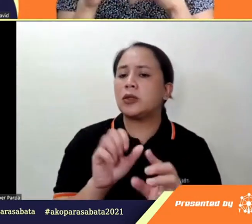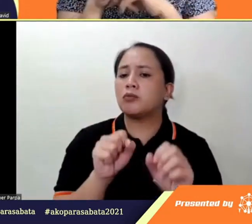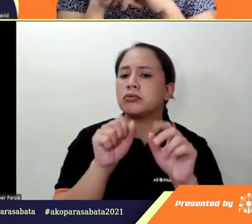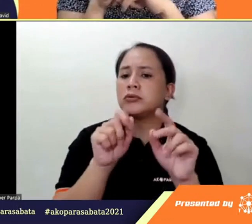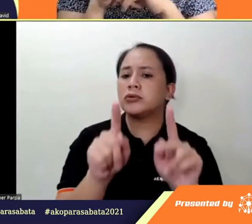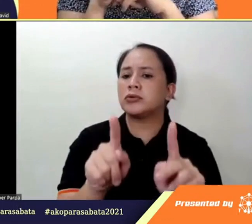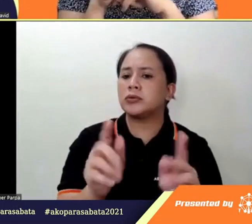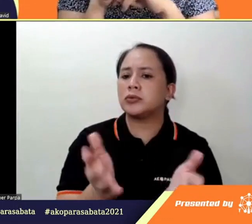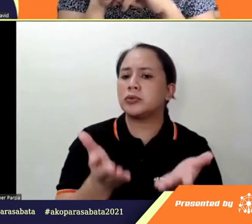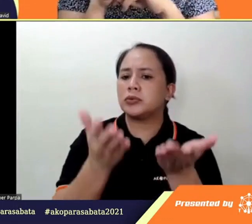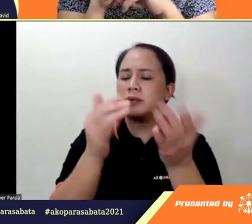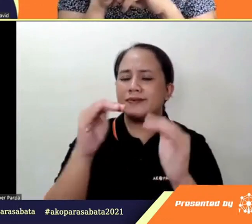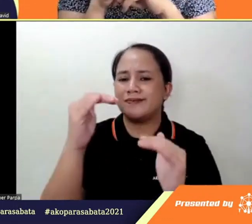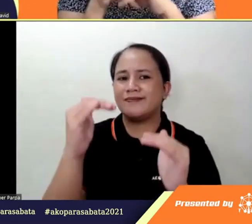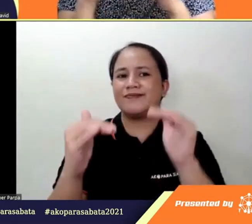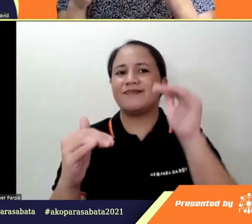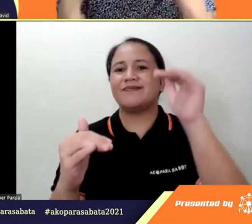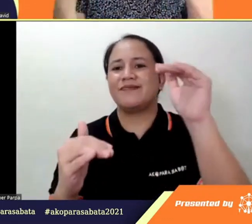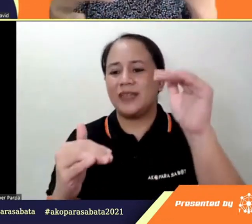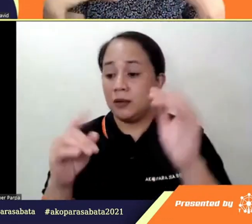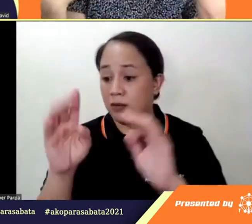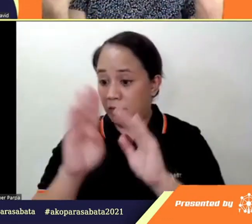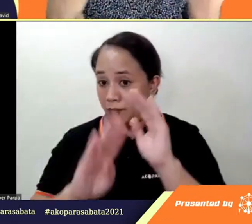to rise above